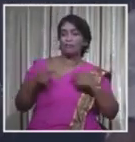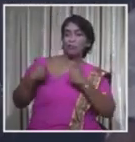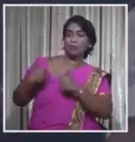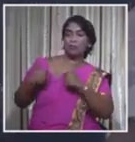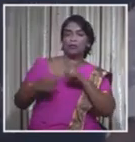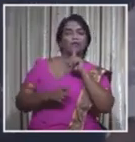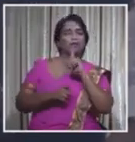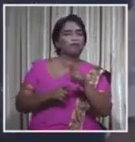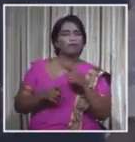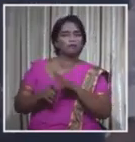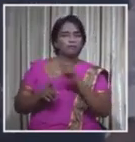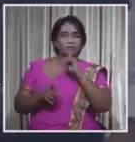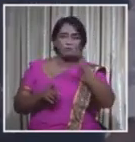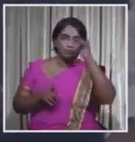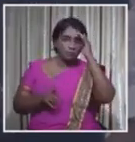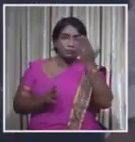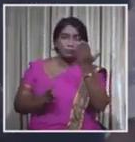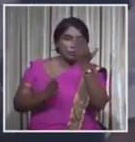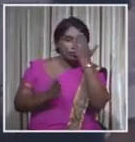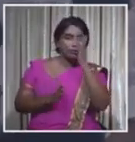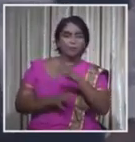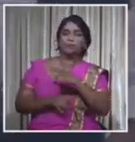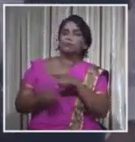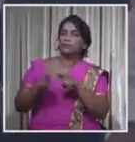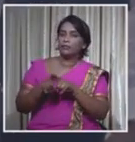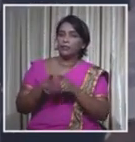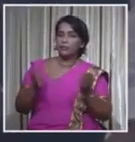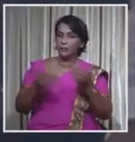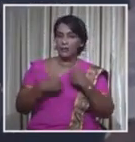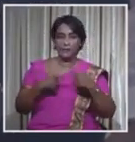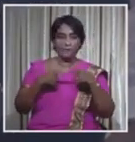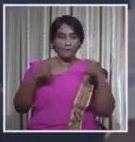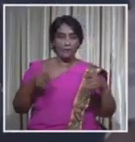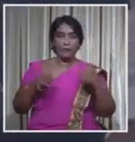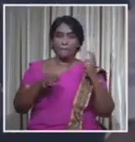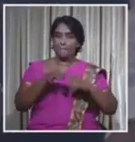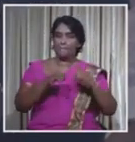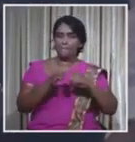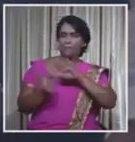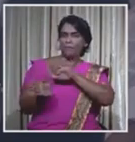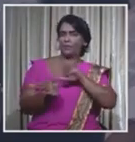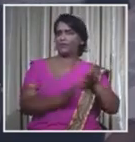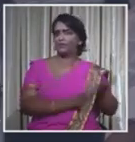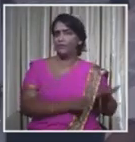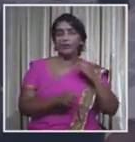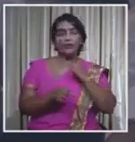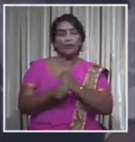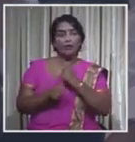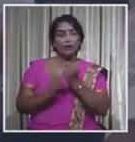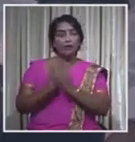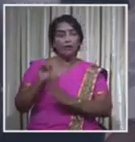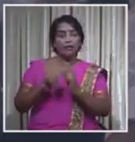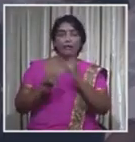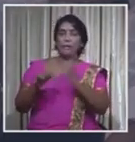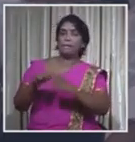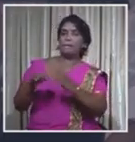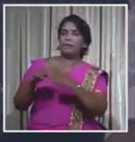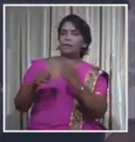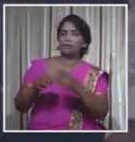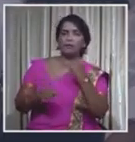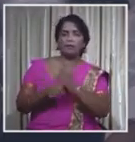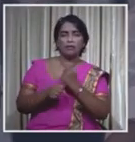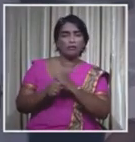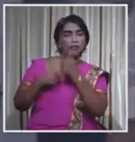කරලා තියෙන්නේ. අන්න කථානායකතුමා ඔප්පු කරලා පෙන්නවා අපේ විපක්ෂයේ ප්‍රශ්න ටික පැත්තකට තියලා දාලා ආණ්ඩුවේ මන්ත්‍රීවරුන්ට ප්‍රශ්න ටික දාලා ආණ්ඩුවේ